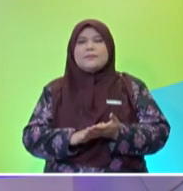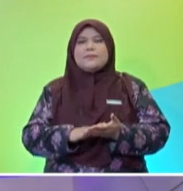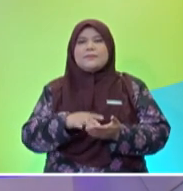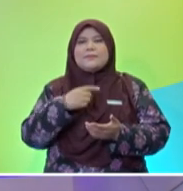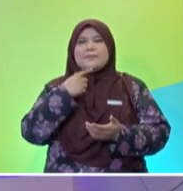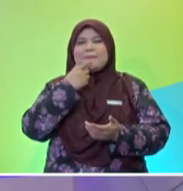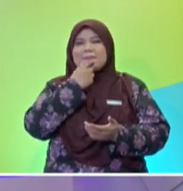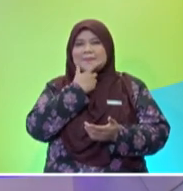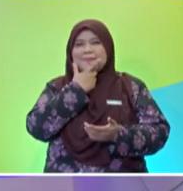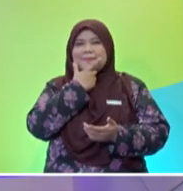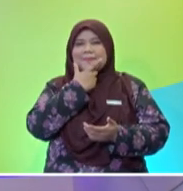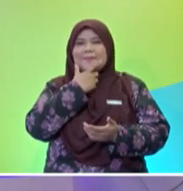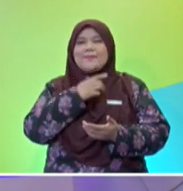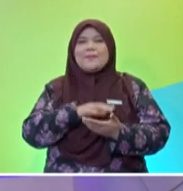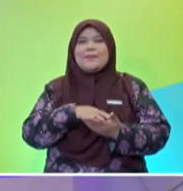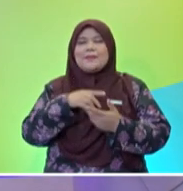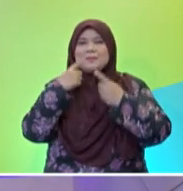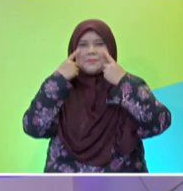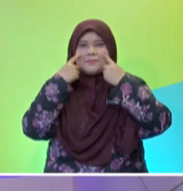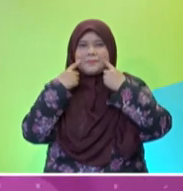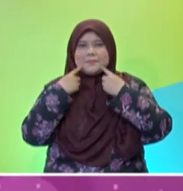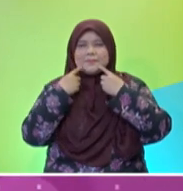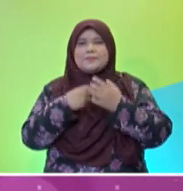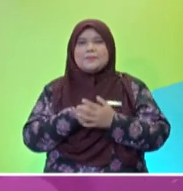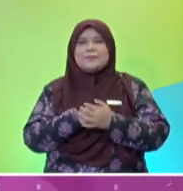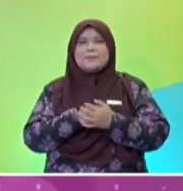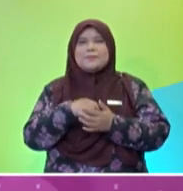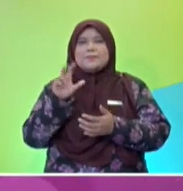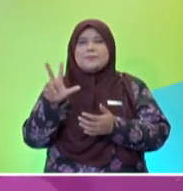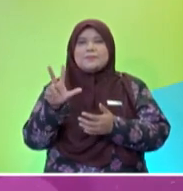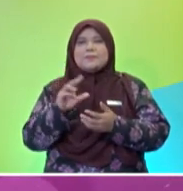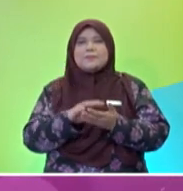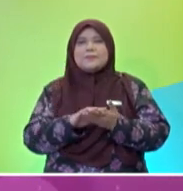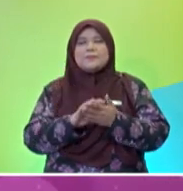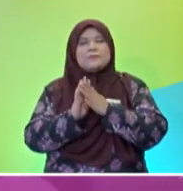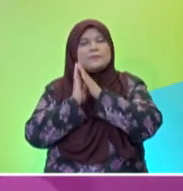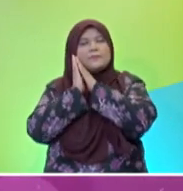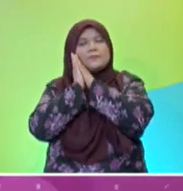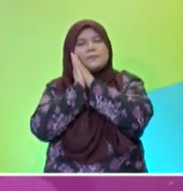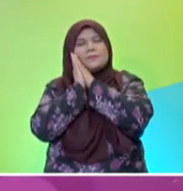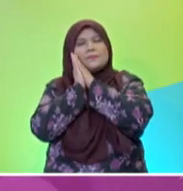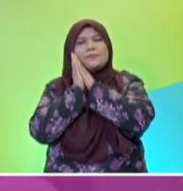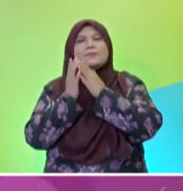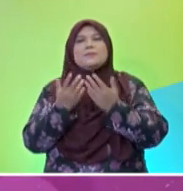yang kedua menangis dan ketiga bunyi waktu kita tidur